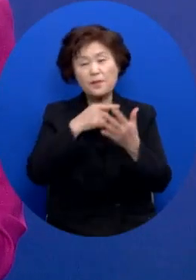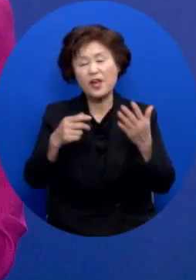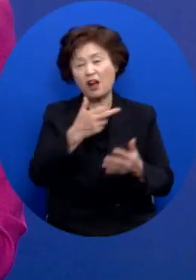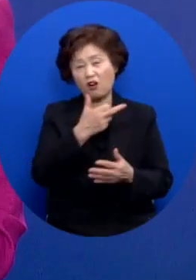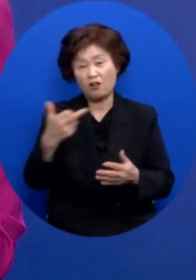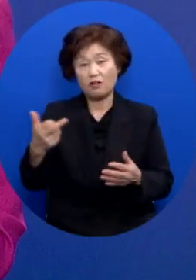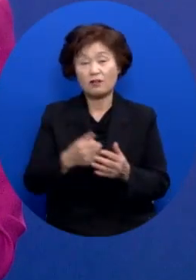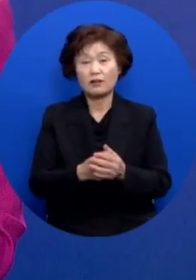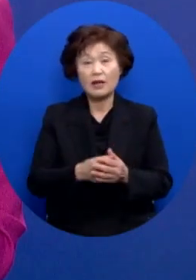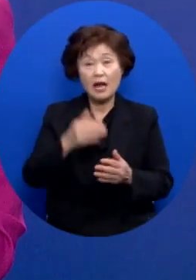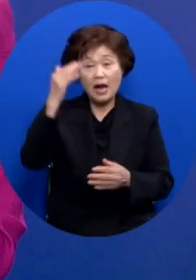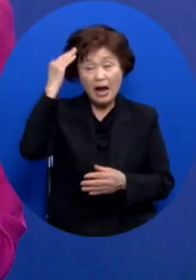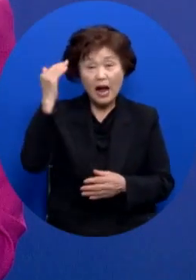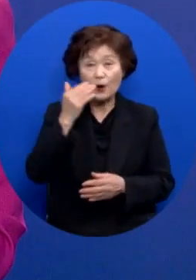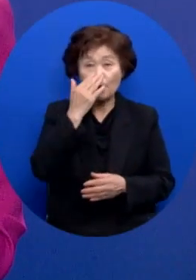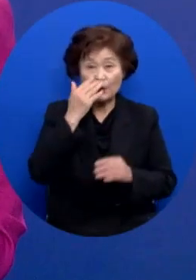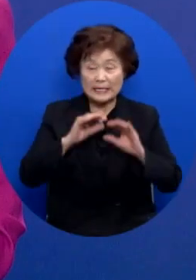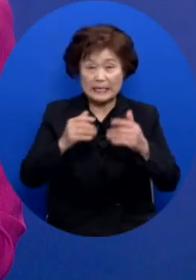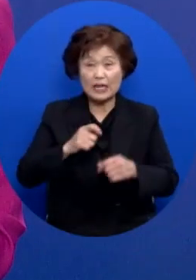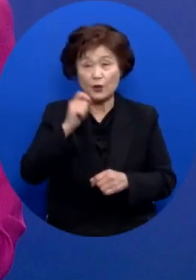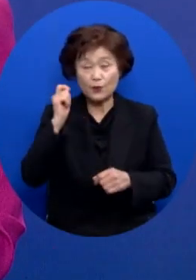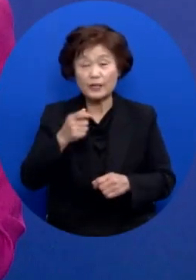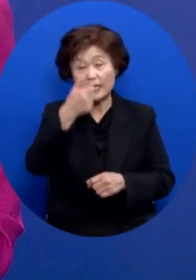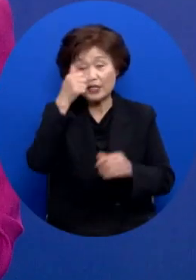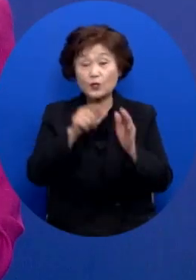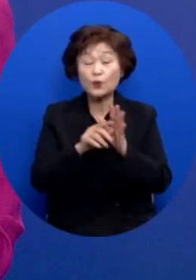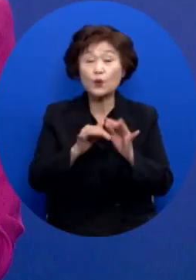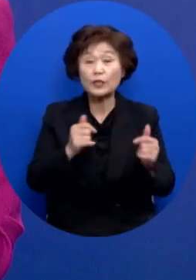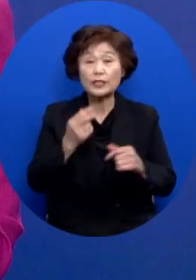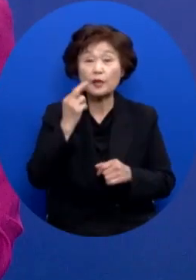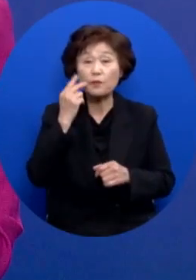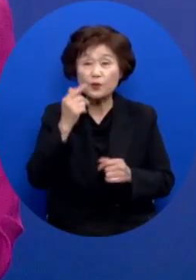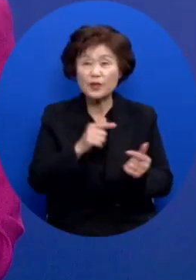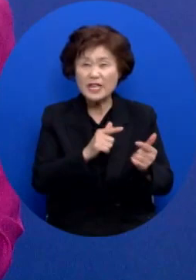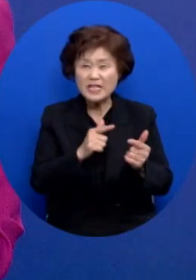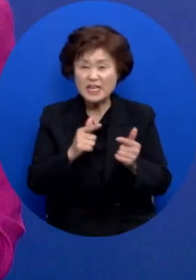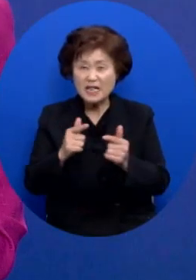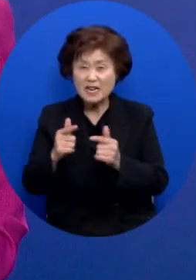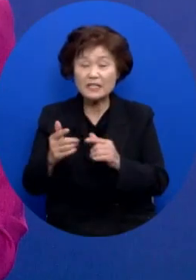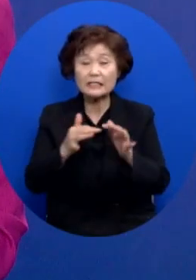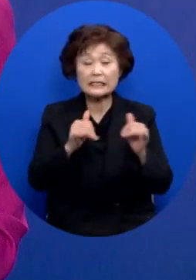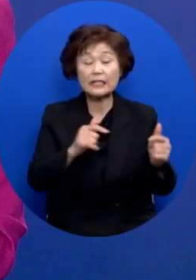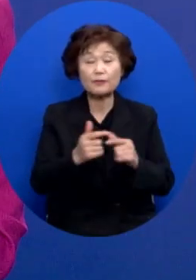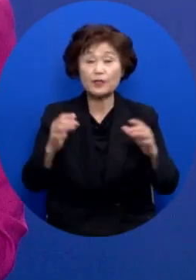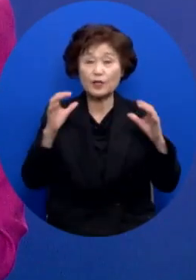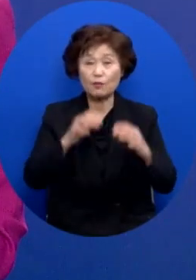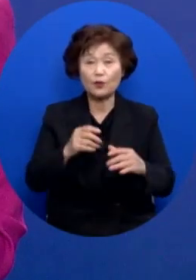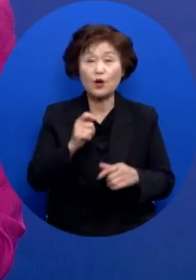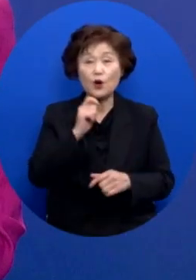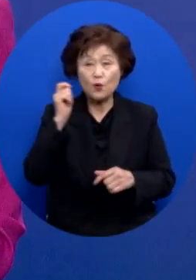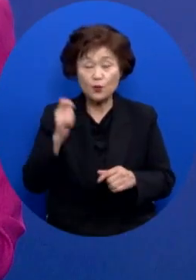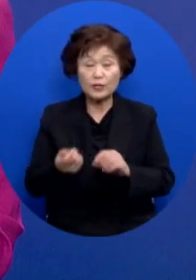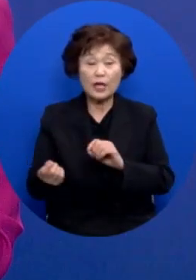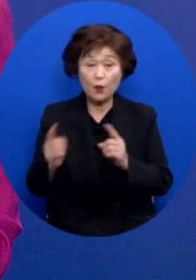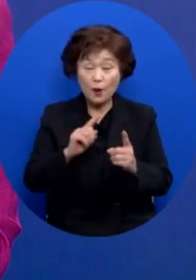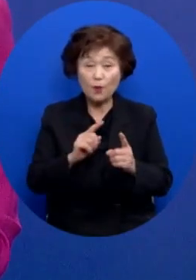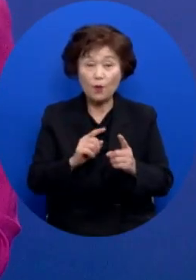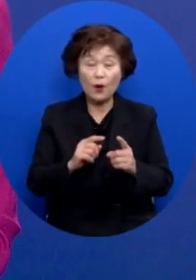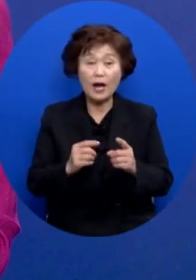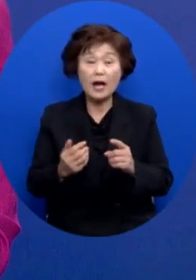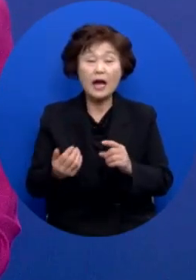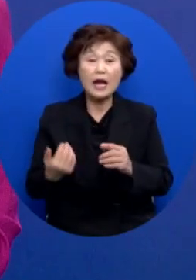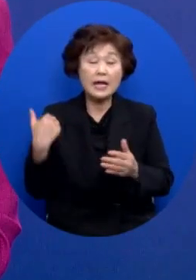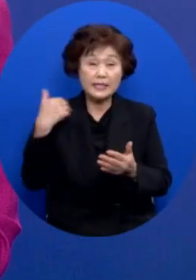우리나라와 이스라엘 우크라이나 기독교인들 그리고 미국의 각계 주요 인사들이 모여 우크라이나의 회복과 재건에